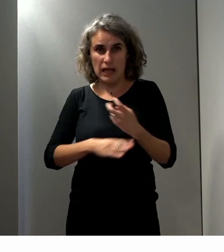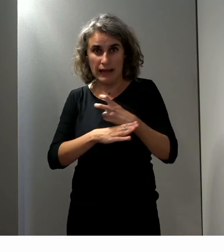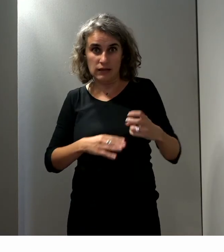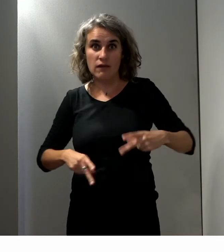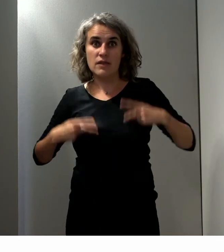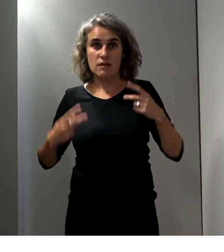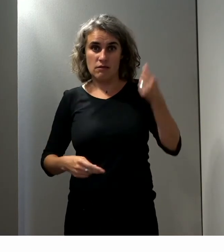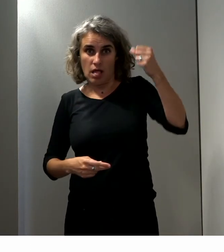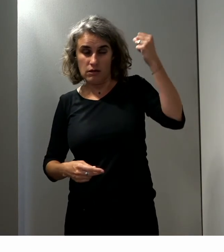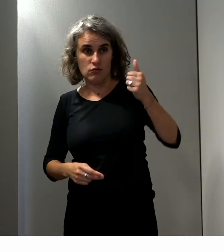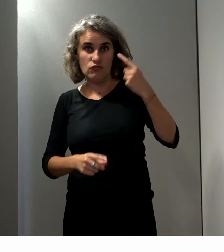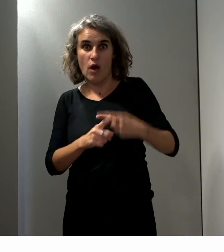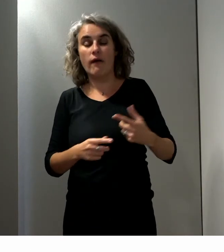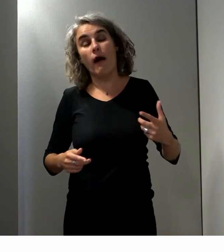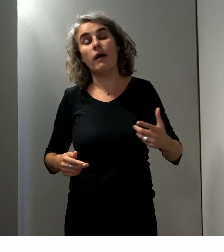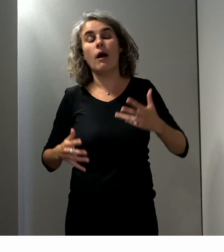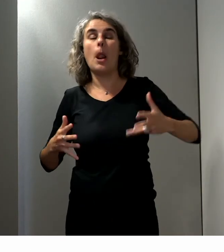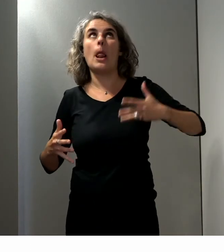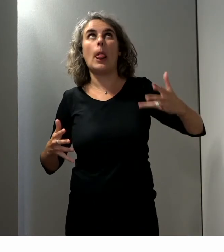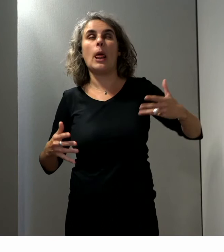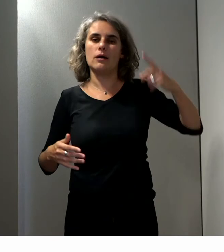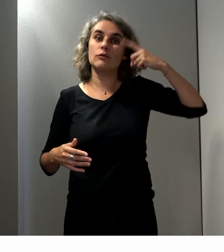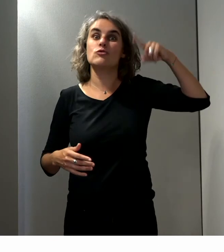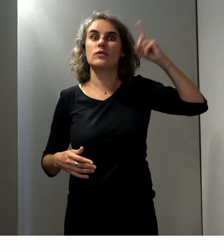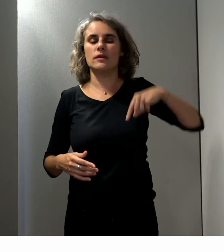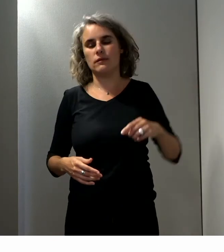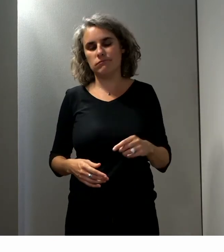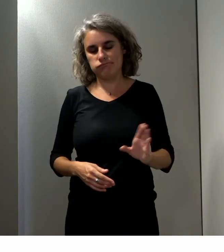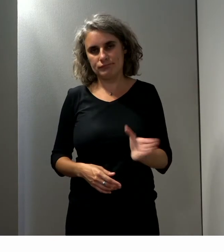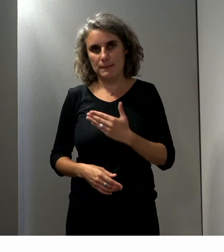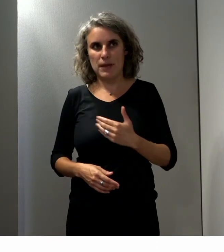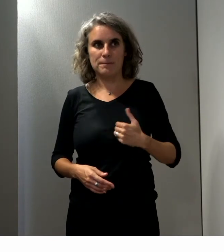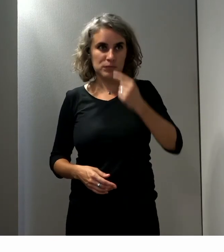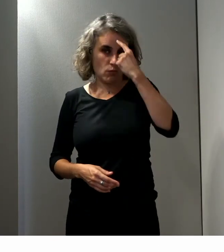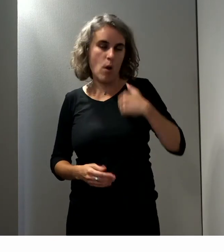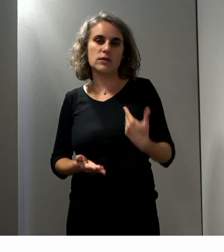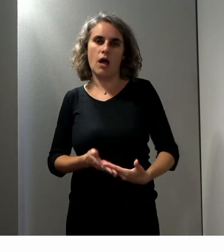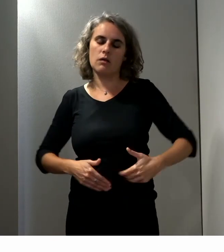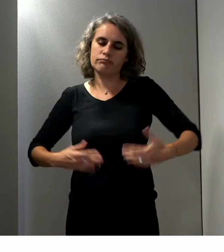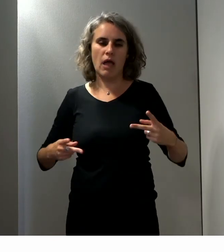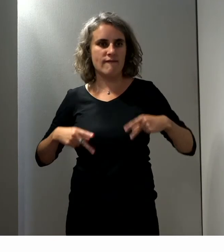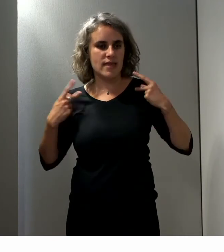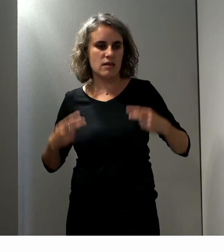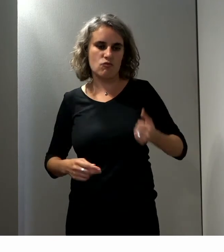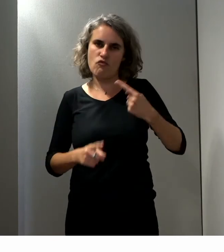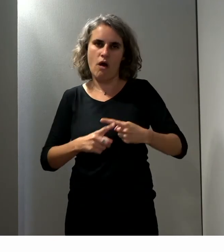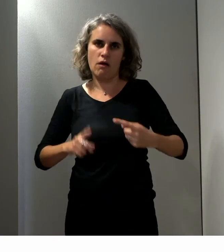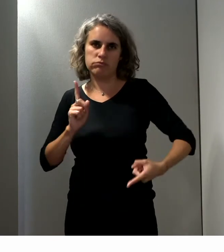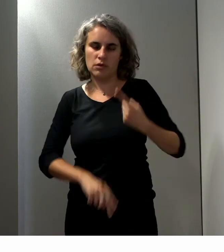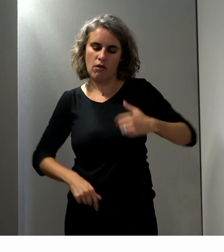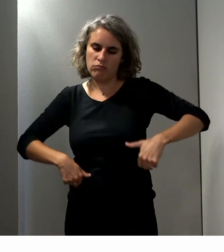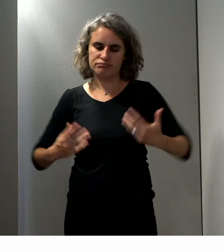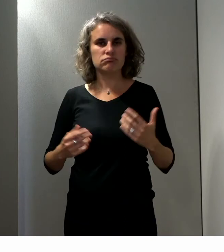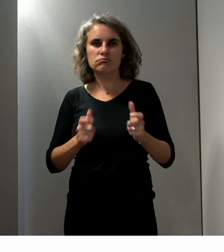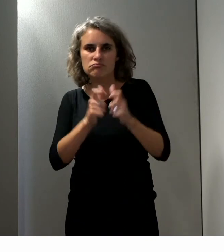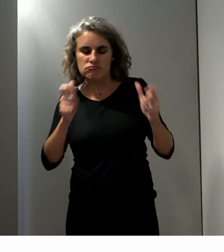vit qu'une fois. Enfin, je ne vais pas te faire de grands discours philosophiques, mais moi je l'ai vécu comme ça en tout cas, à me dire que je vis qu'une fois et que